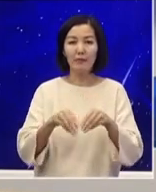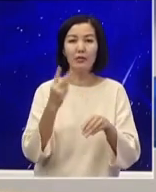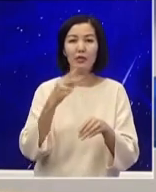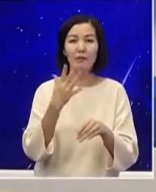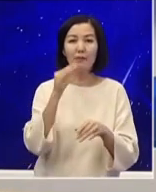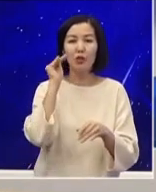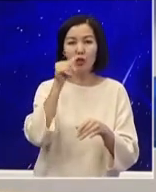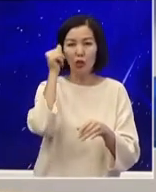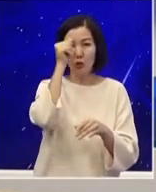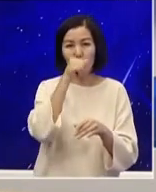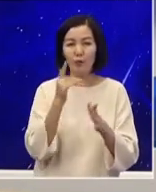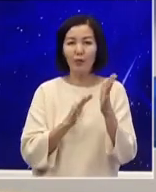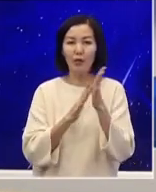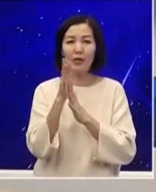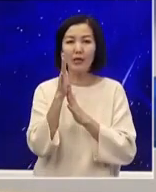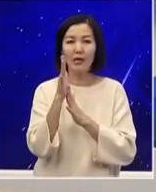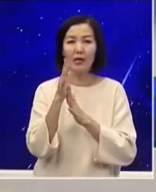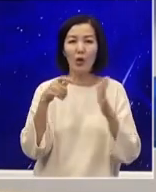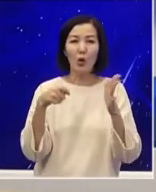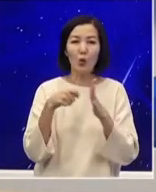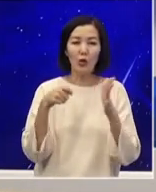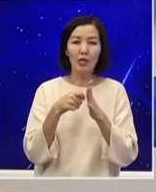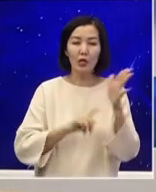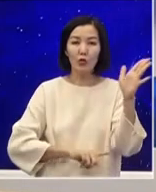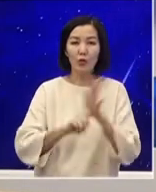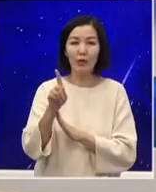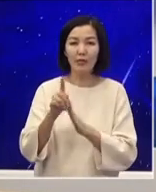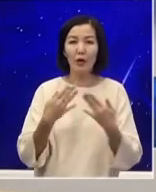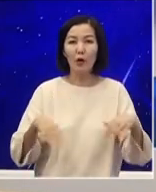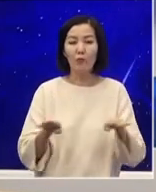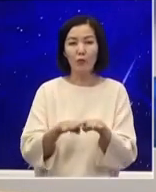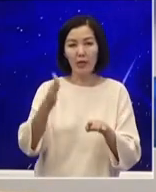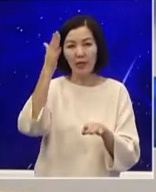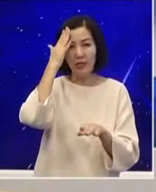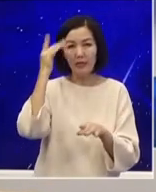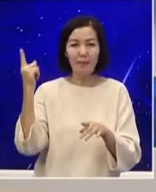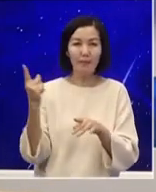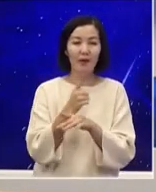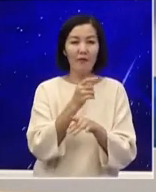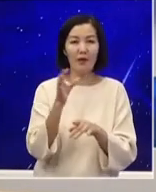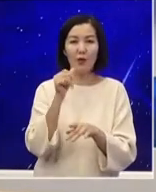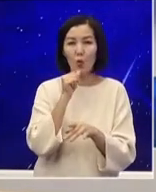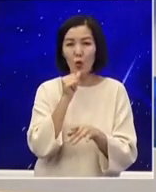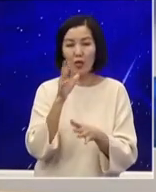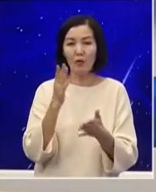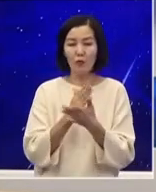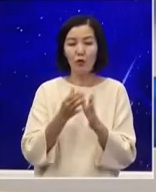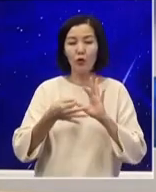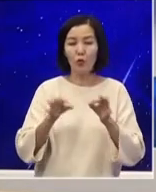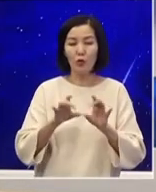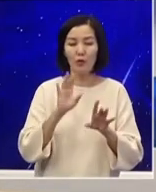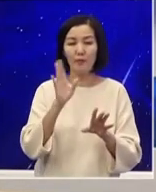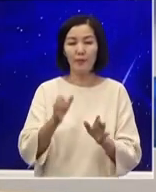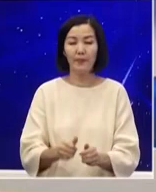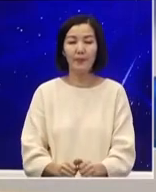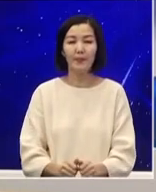беретін шөп түрлерін егіп, малдарды қоректендіруді қол қалды. Мұндай тәсіл елімізде алғаш рет қолданылып отыр. Толықтырып,